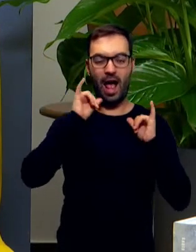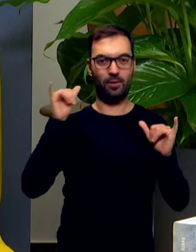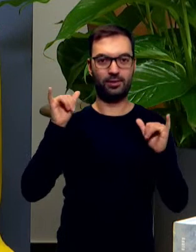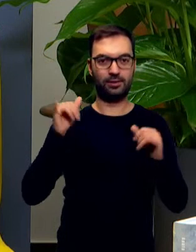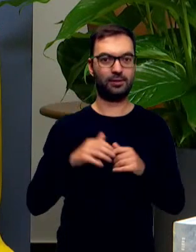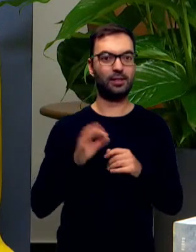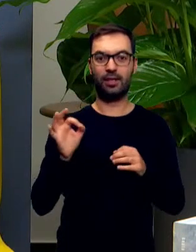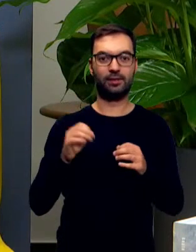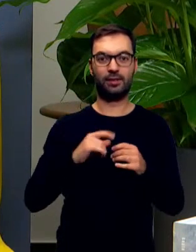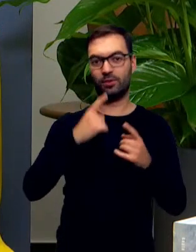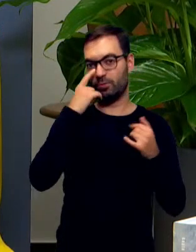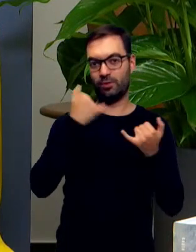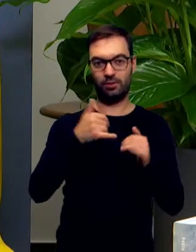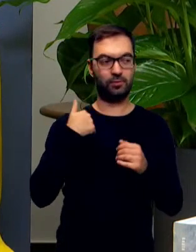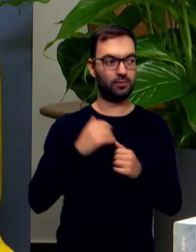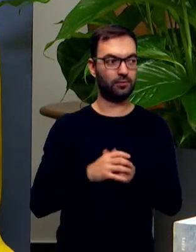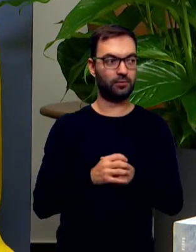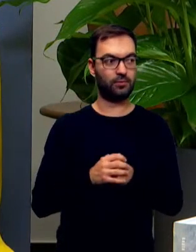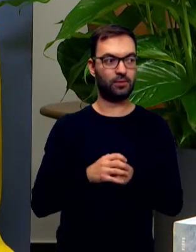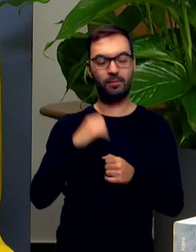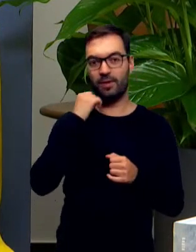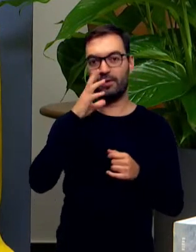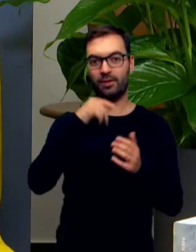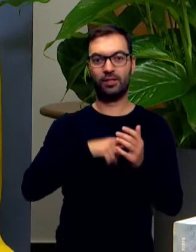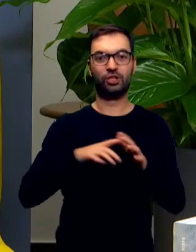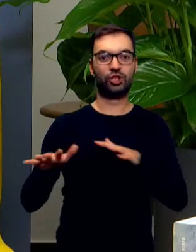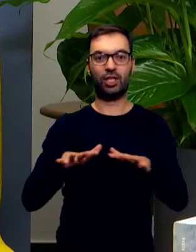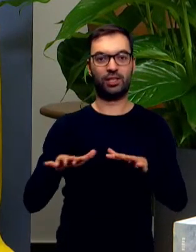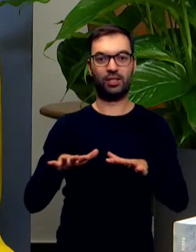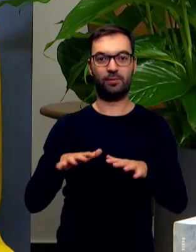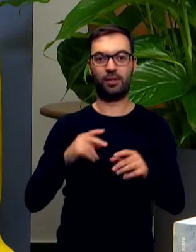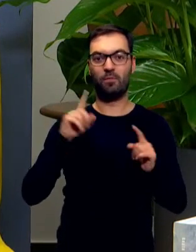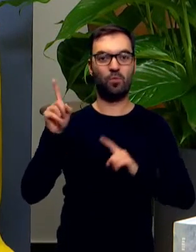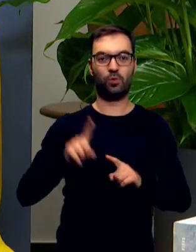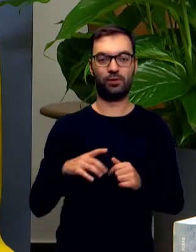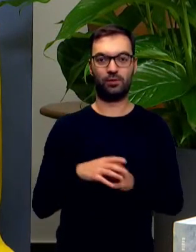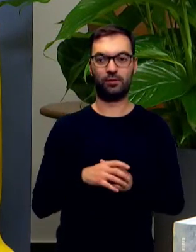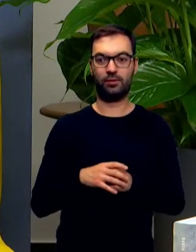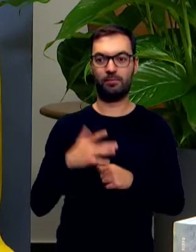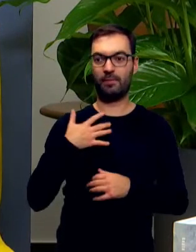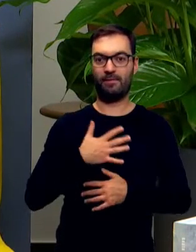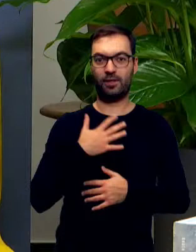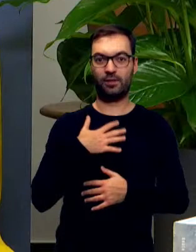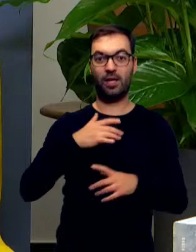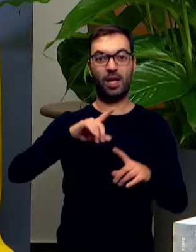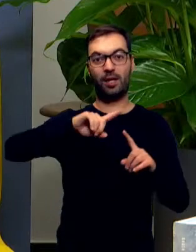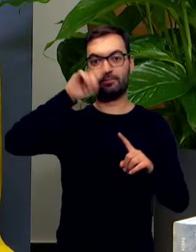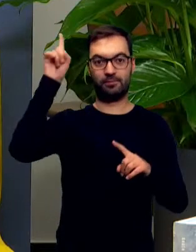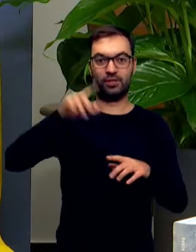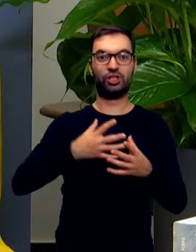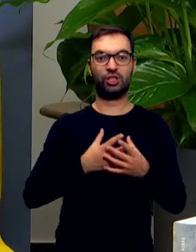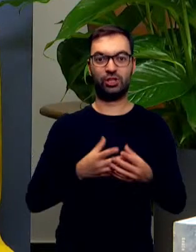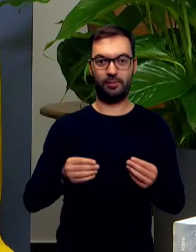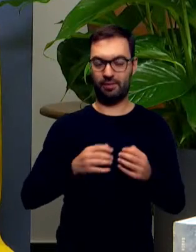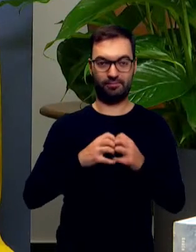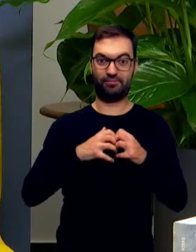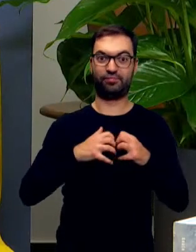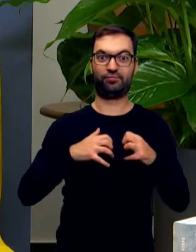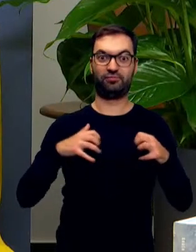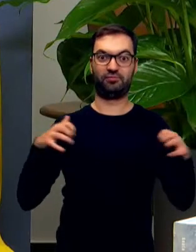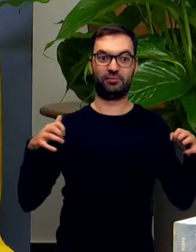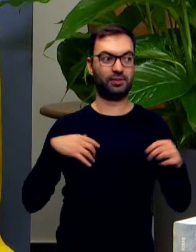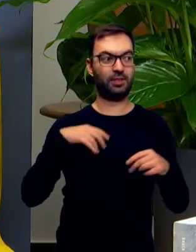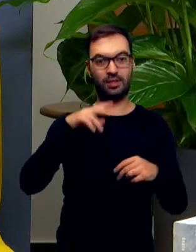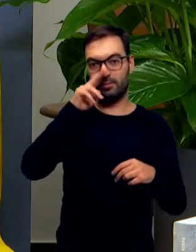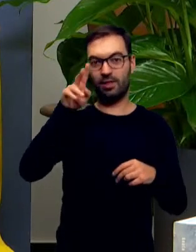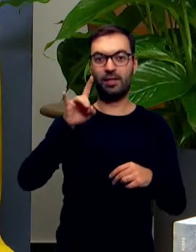się po górach. Tym razem było inaczej. Bardziej przypominało trzęsienie ziemi niż burzę. Miało się wrażenie, że po uderzeniu ziemia się rozstąpi.